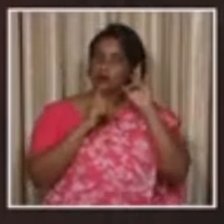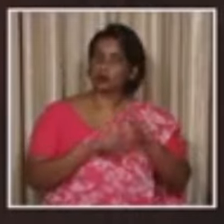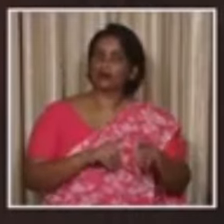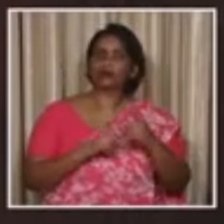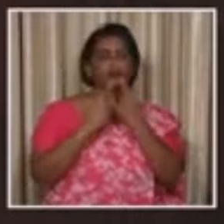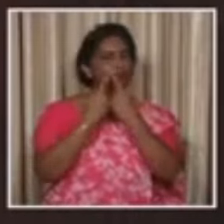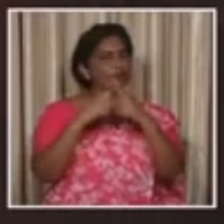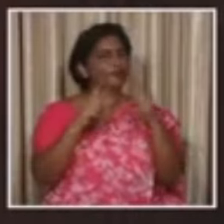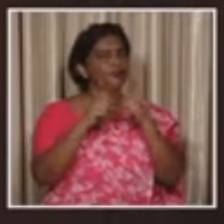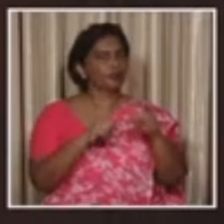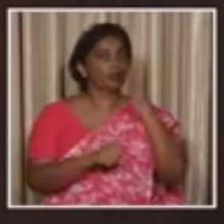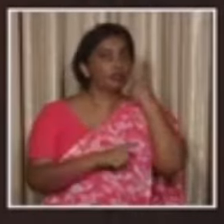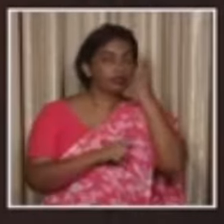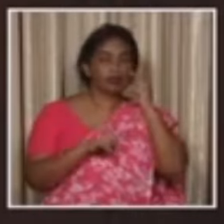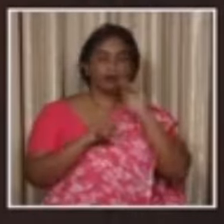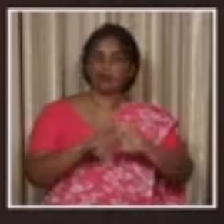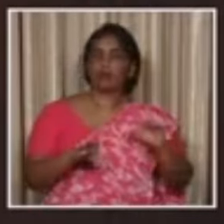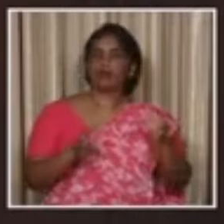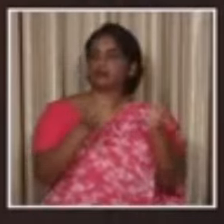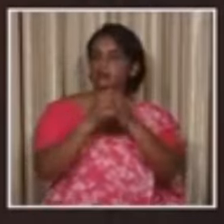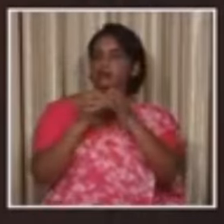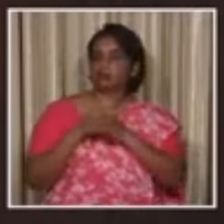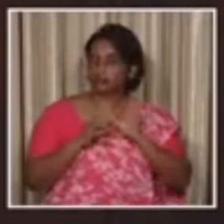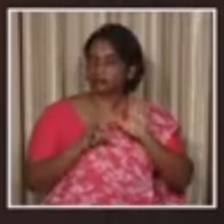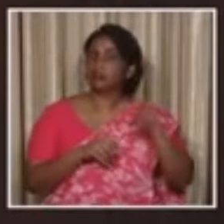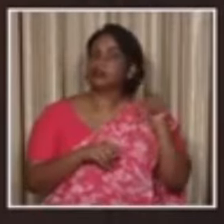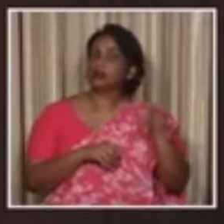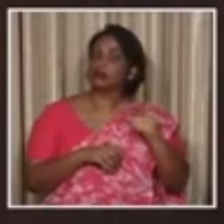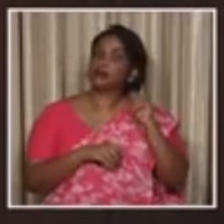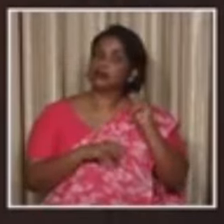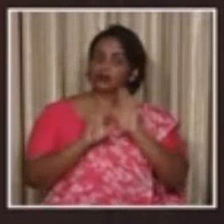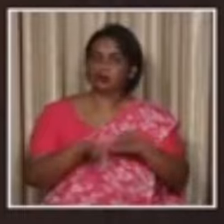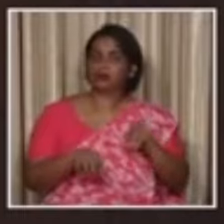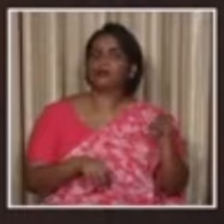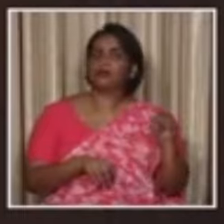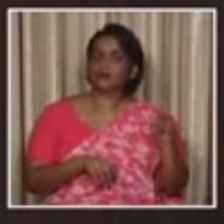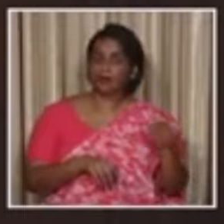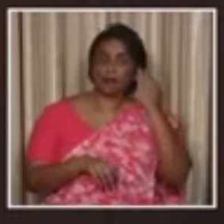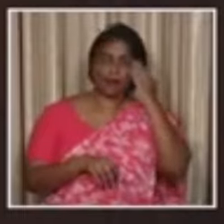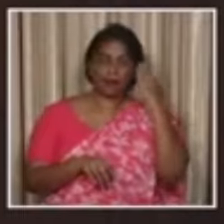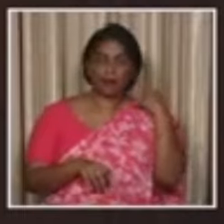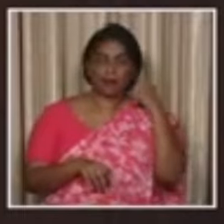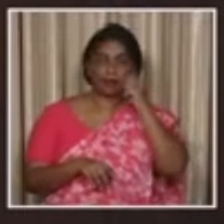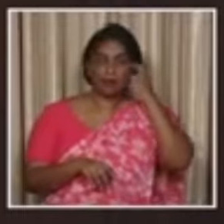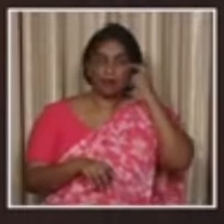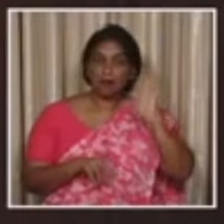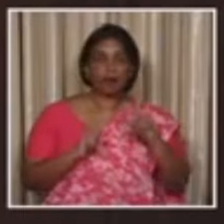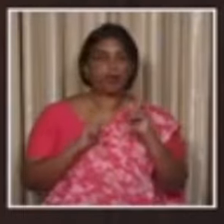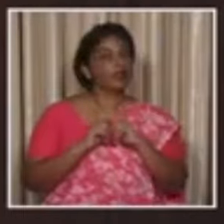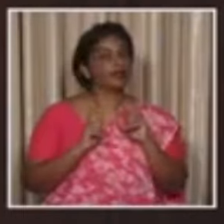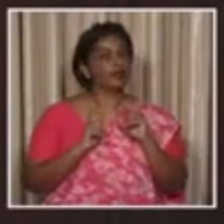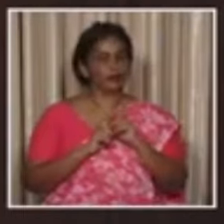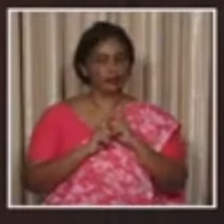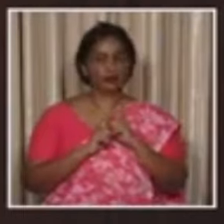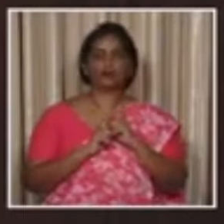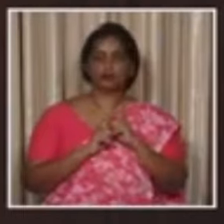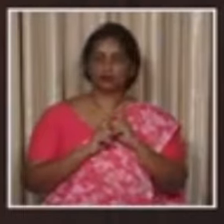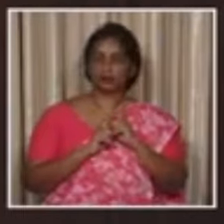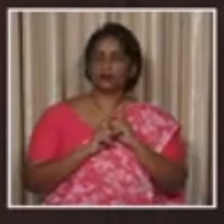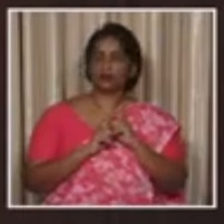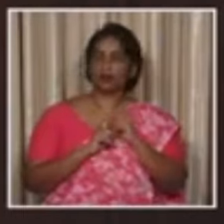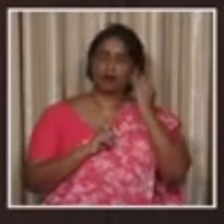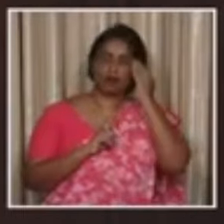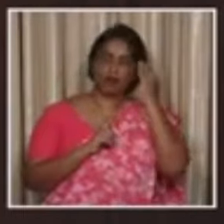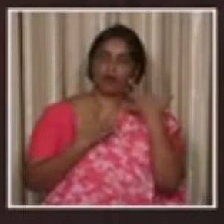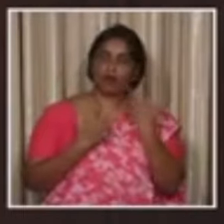එක ශේෂ්ත්‍රයන් වල දක්ෂ දරුවෝ කණ්ඩායම් ඉන්නවා. ඒ නිසා සමහර දරුවෝ දෙමව්පිය බලාපොරොත්තු වෙන්නේ අධ්‍යාපනයෙන්ම. මොකද දෙමව්පිය